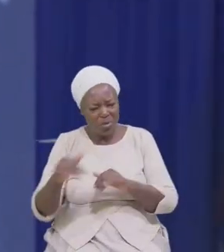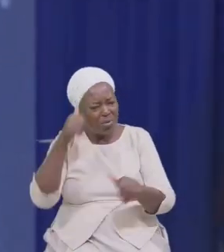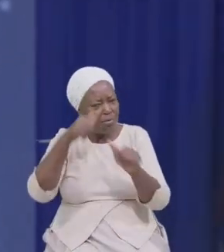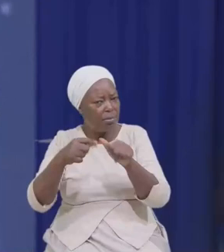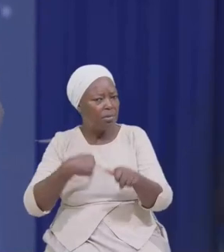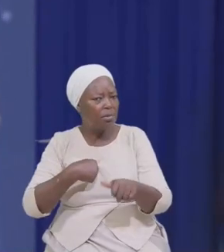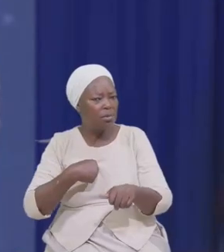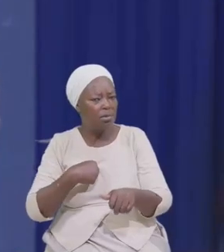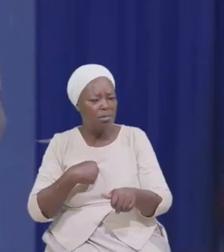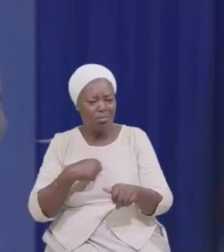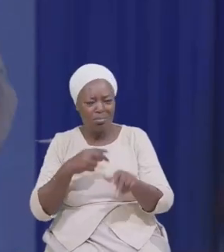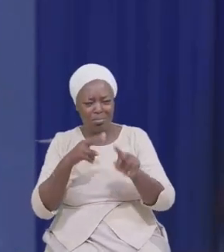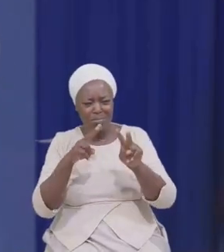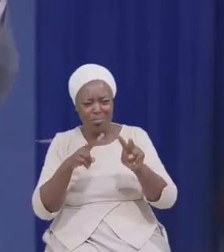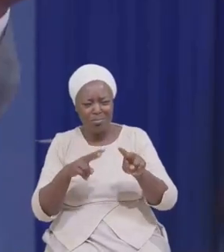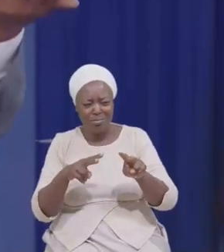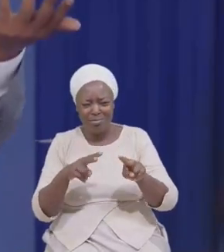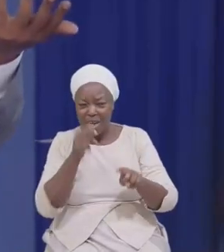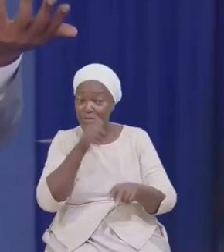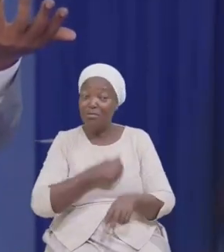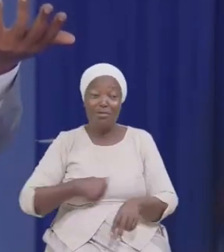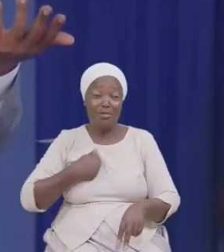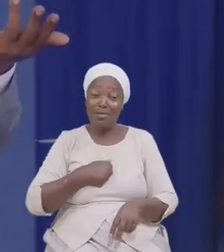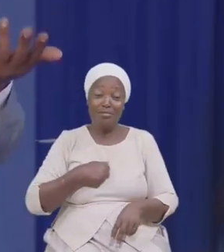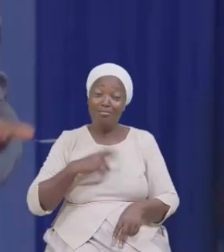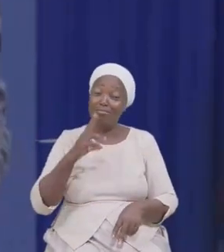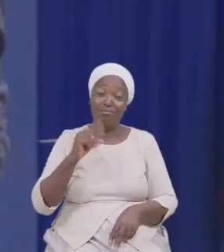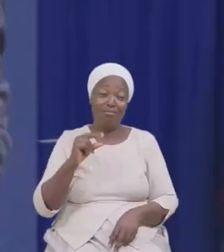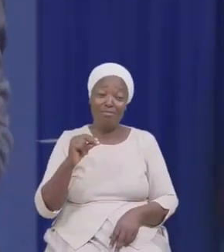hein. Parce que vous, les blancs, là, vous ressemblez tous, hein.